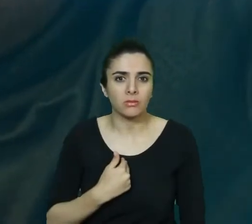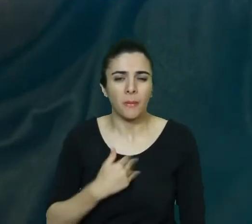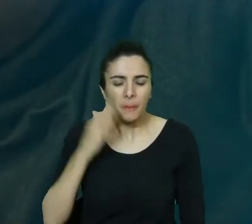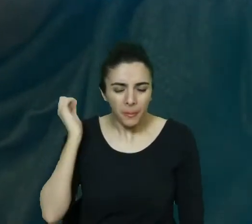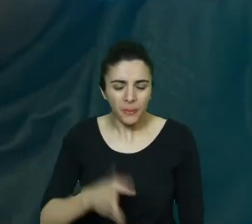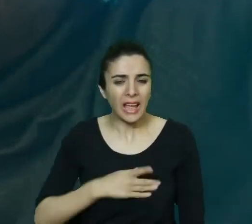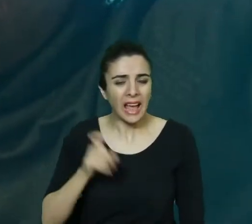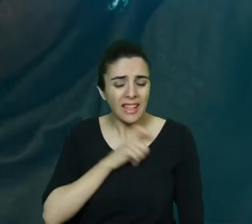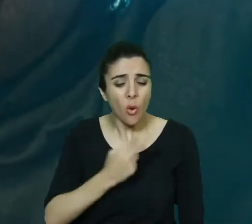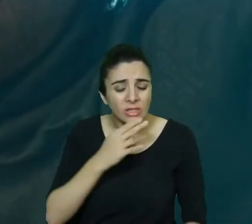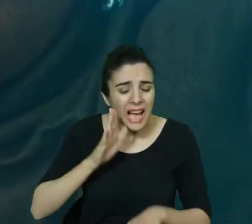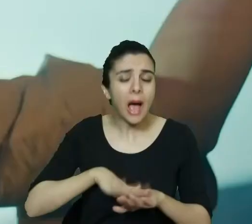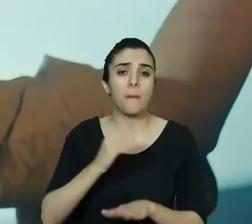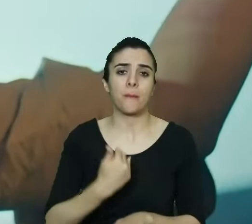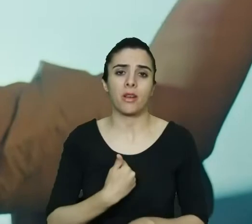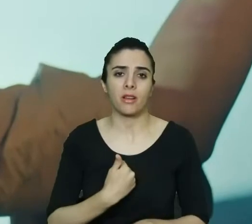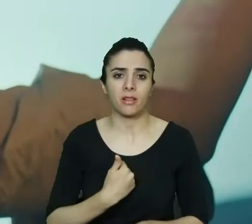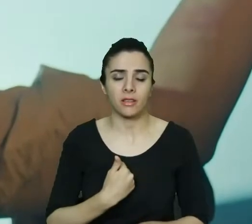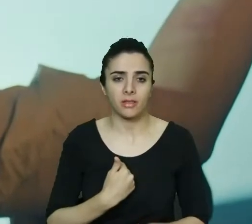Etmez olaydım.